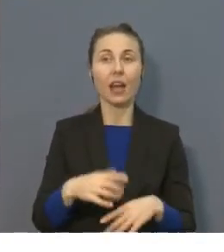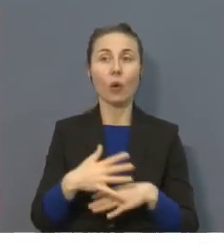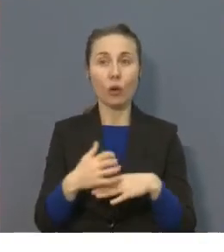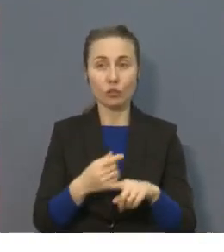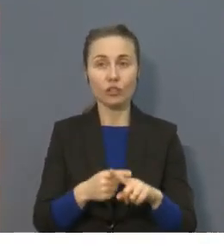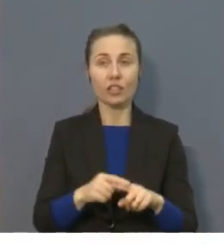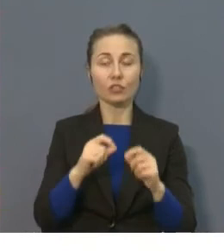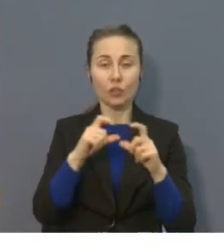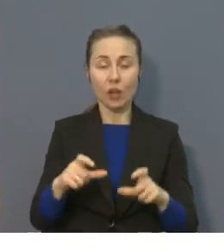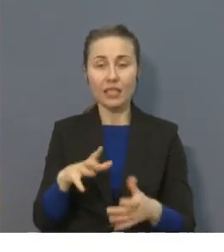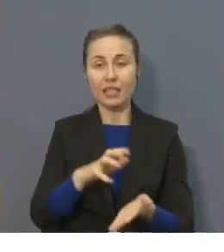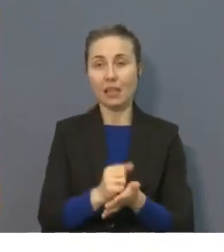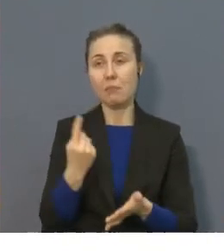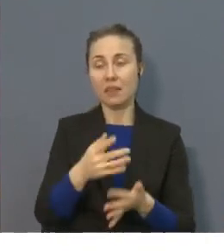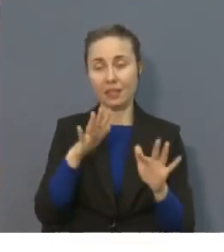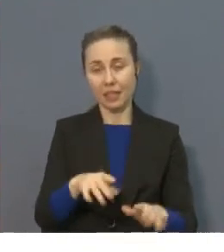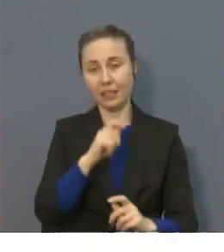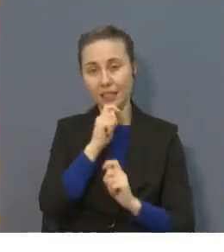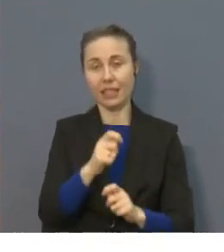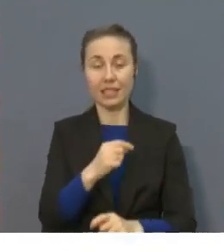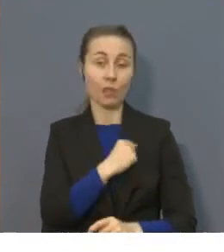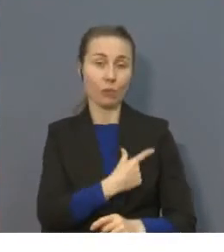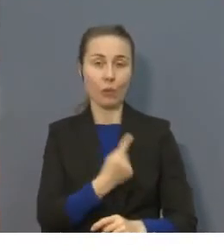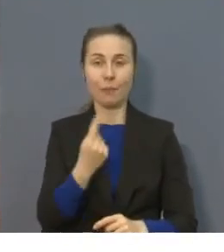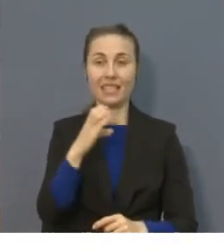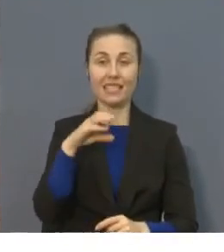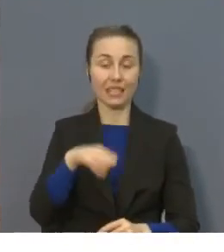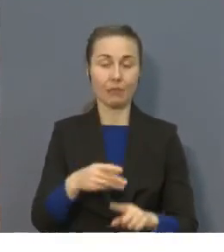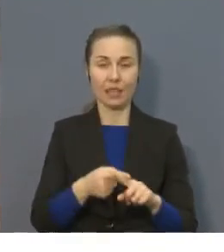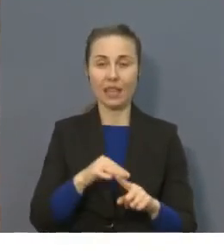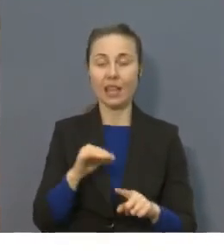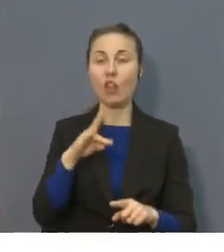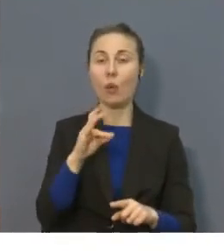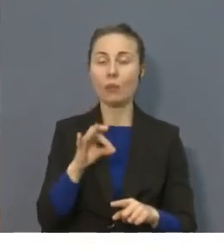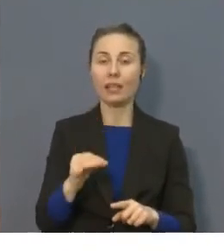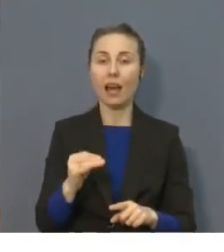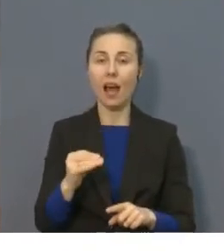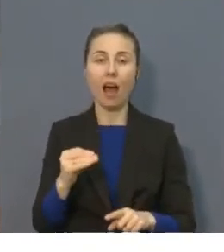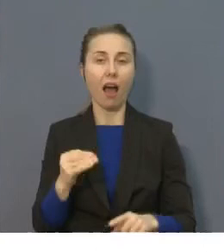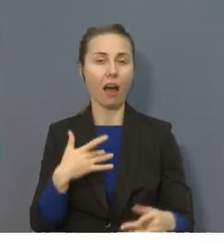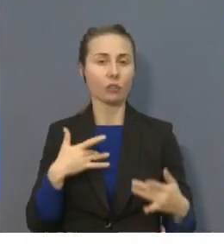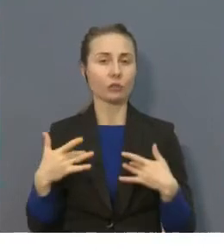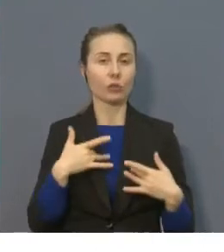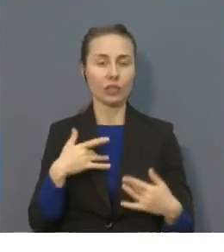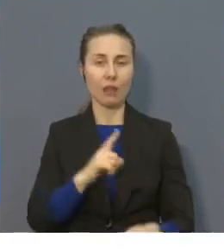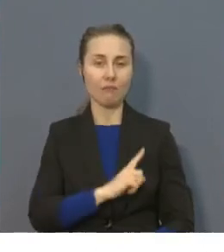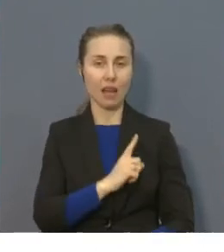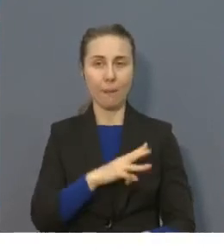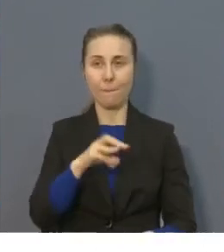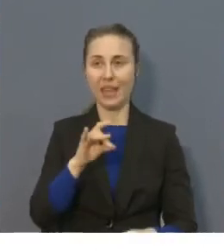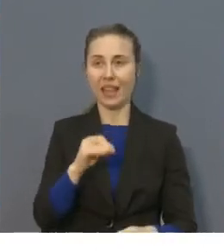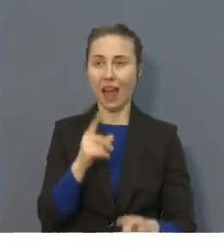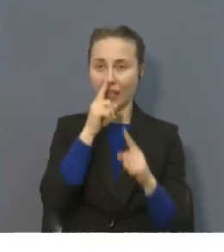орын дипломмен, кубокпен және актерлік шеберлік номинациясы бойынша медальмен марапатталды. Екінші 2021